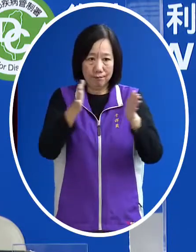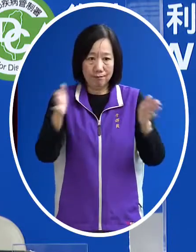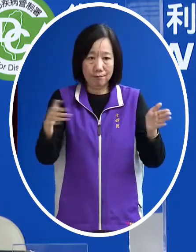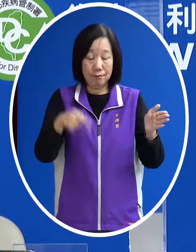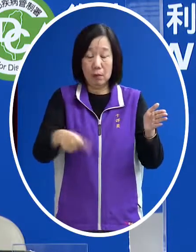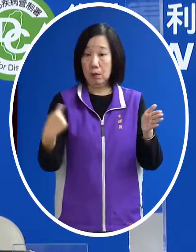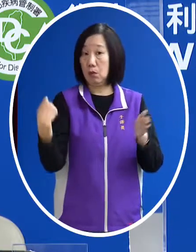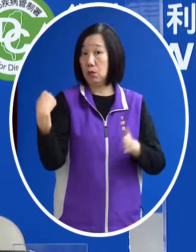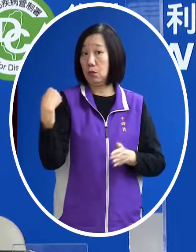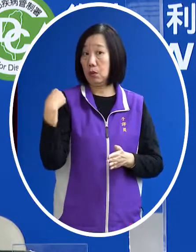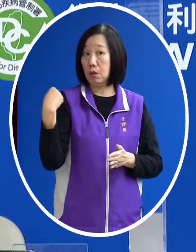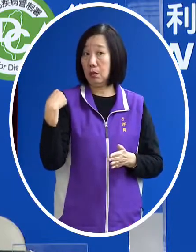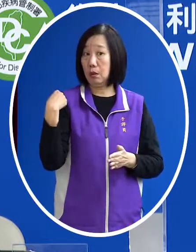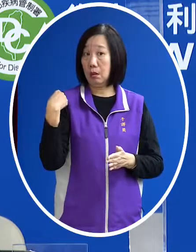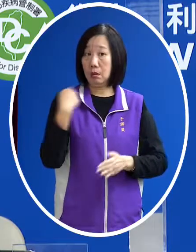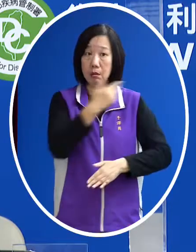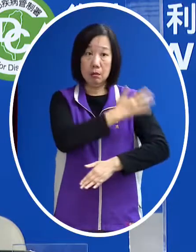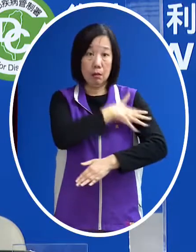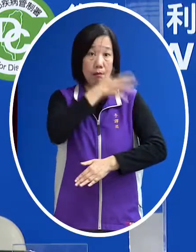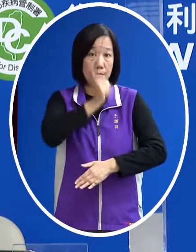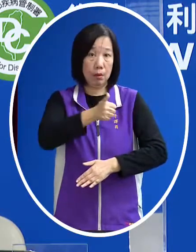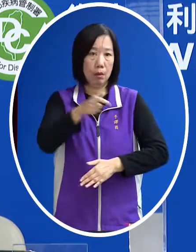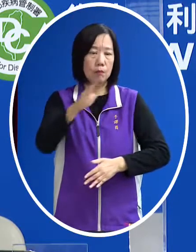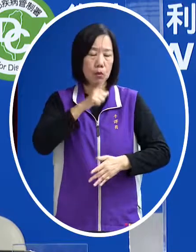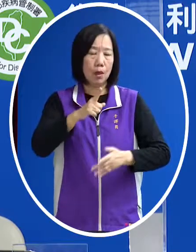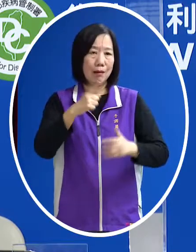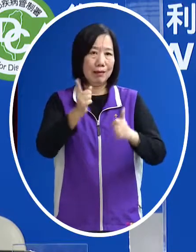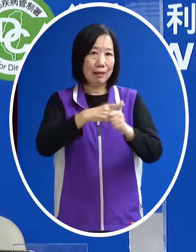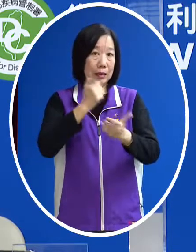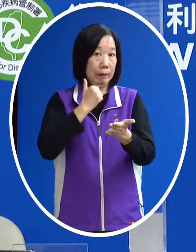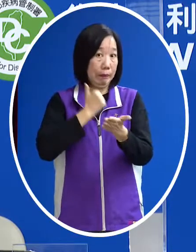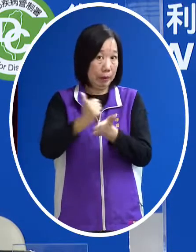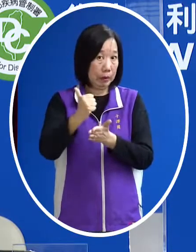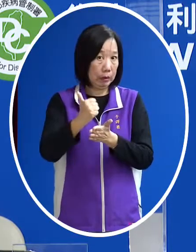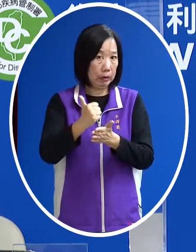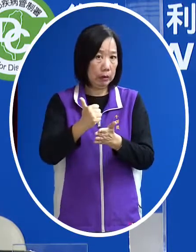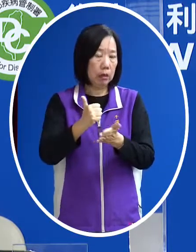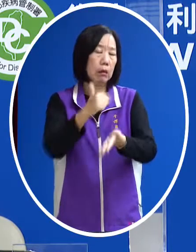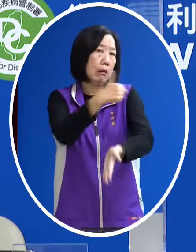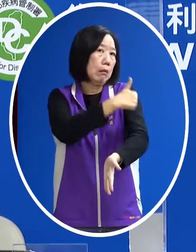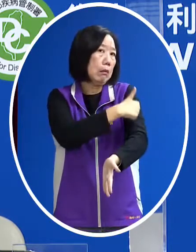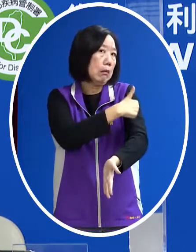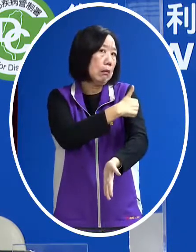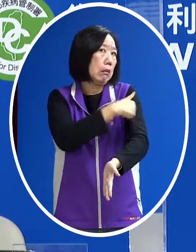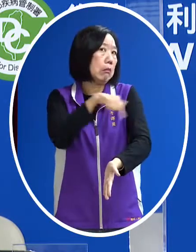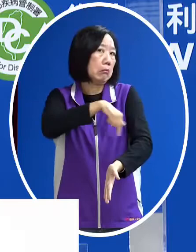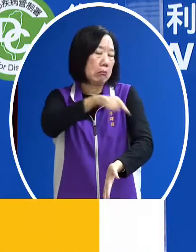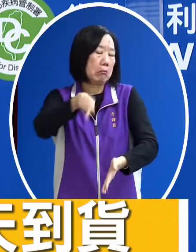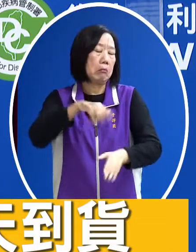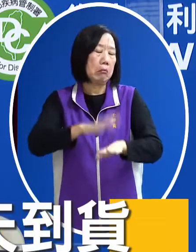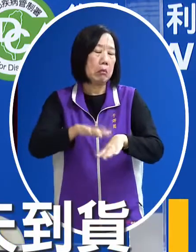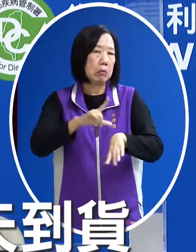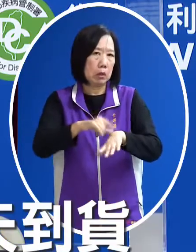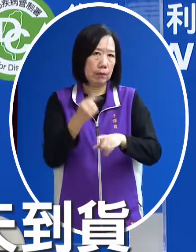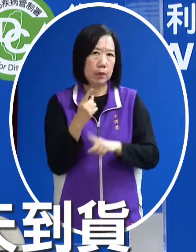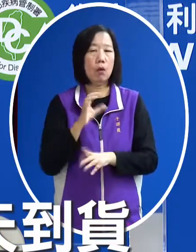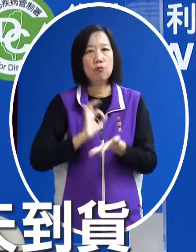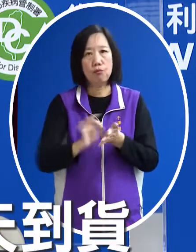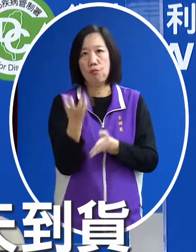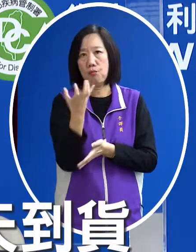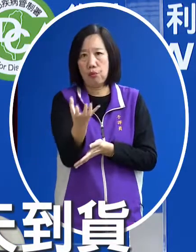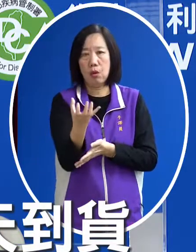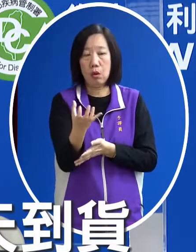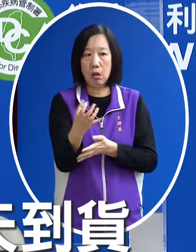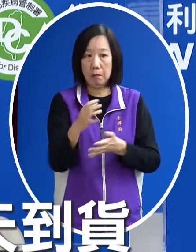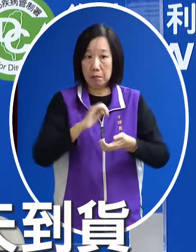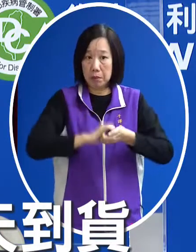天指挥官有说明这是第一批的疫苗所以在检验上会谨慎一些，那会花一些时间会确认品质